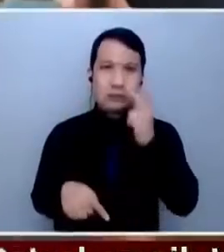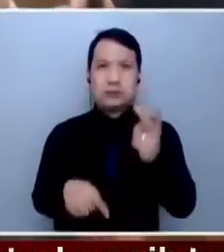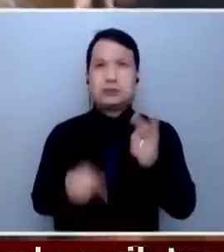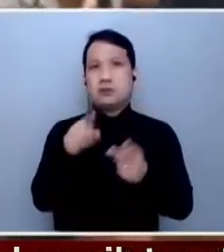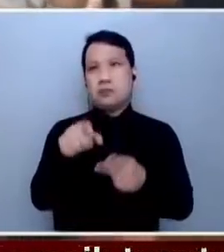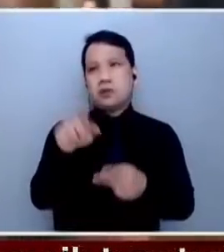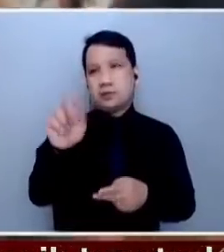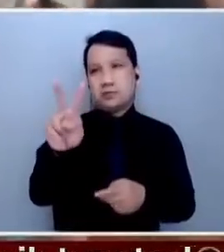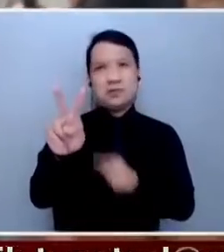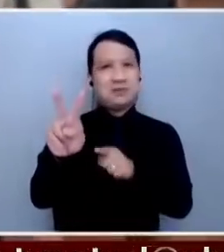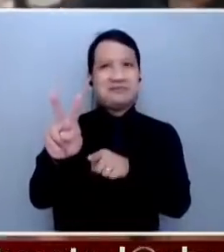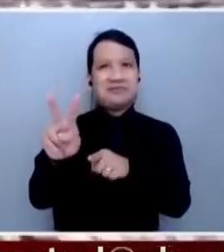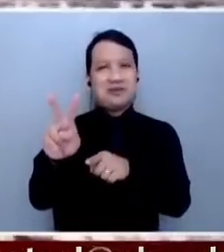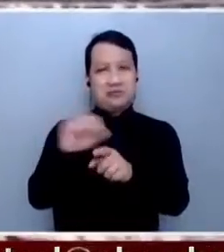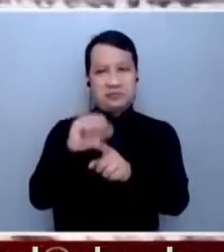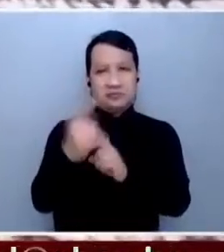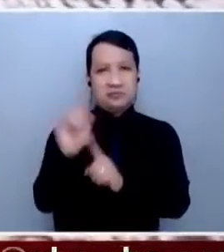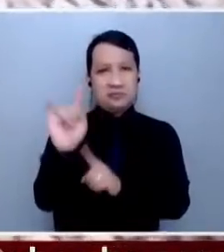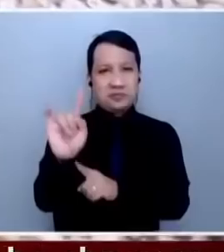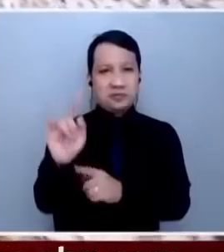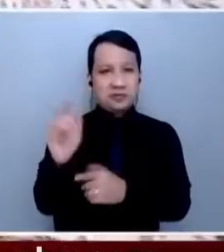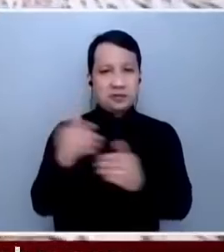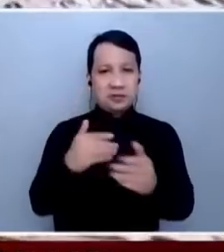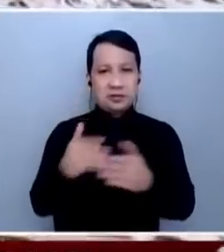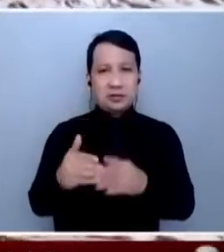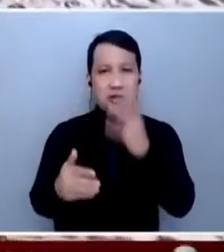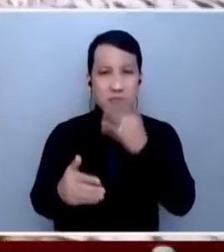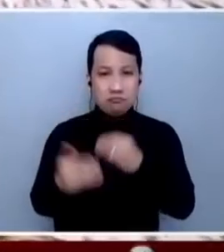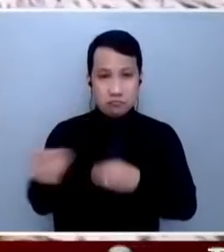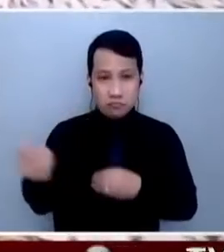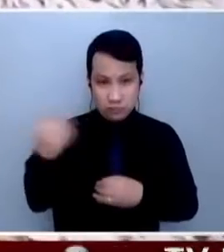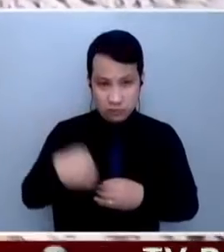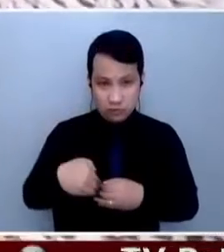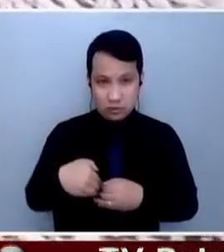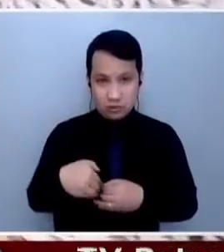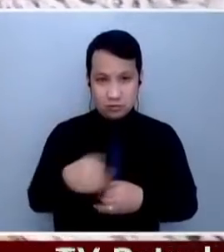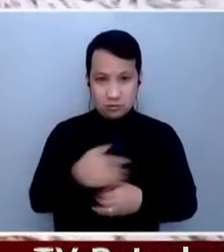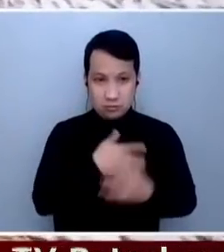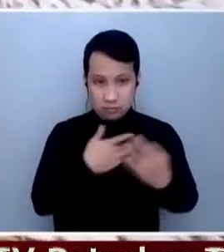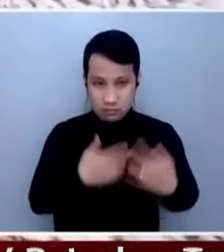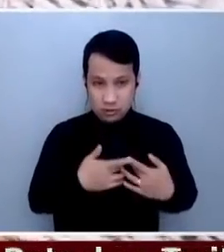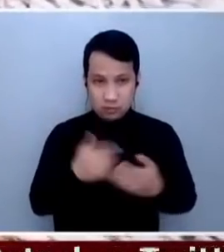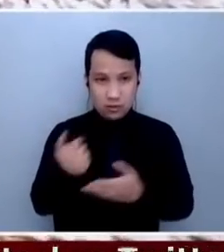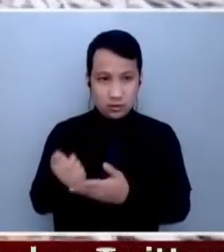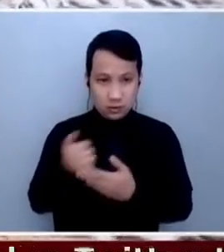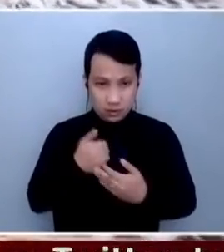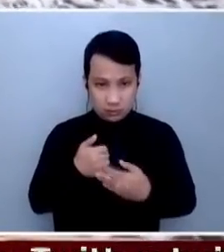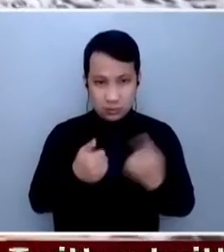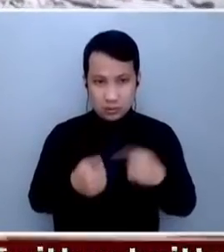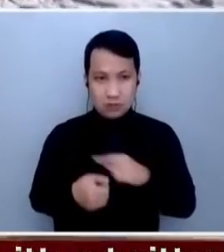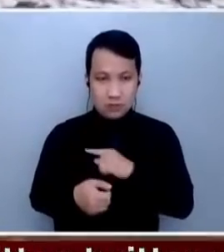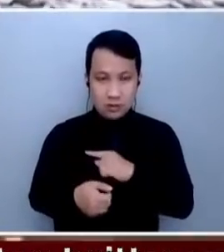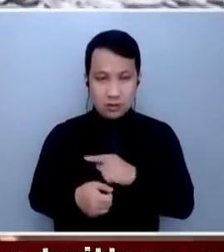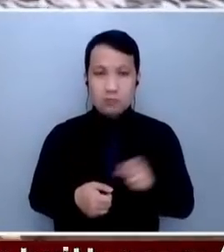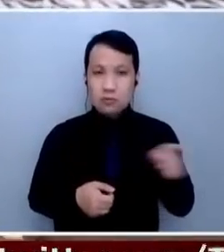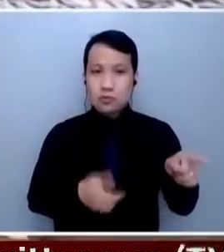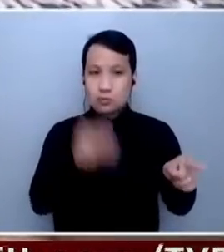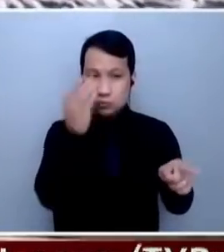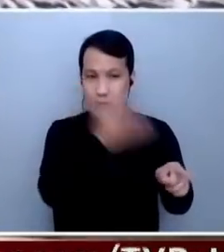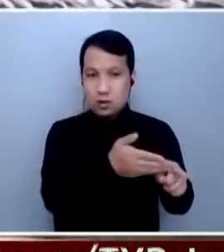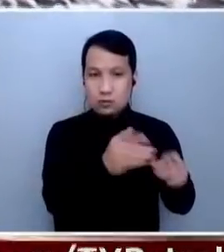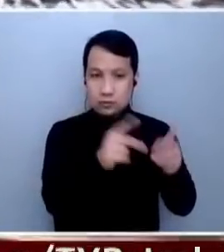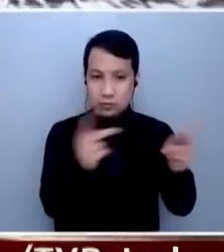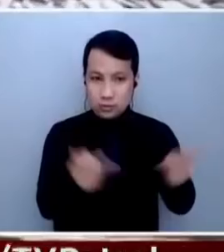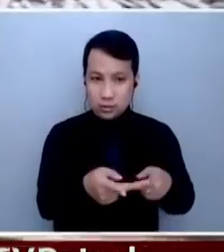TV o social media. Kung sino talaga yung nasa puso niya makakatulong sa mamamayan ng